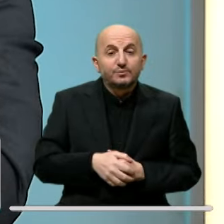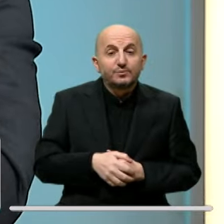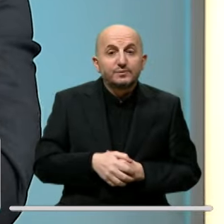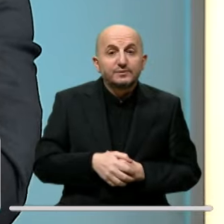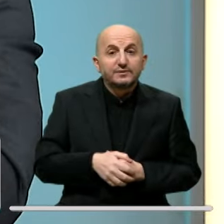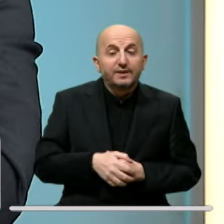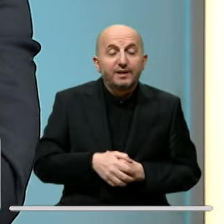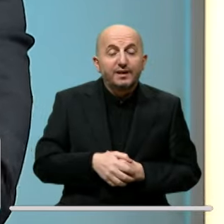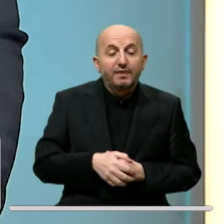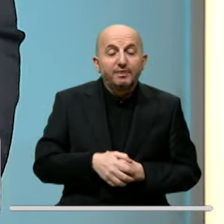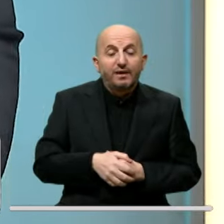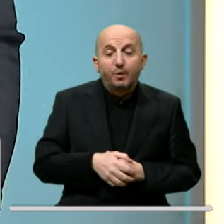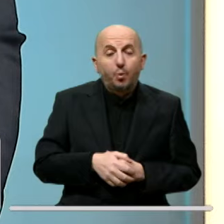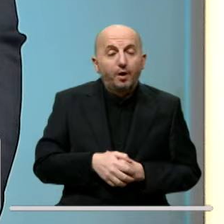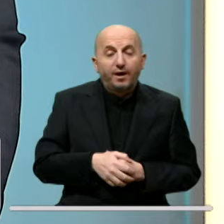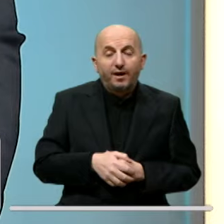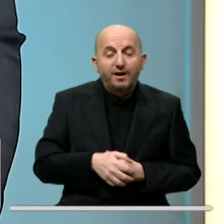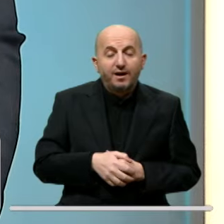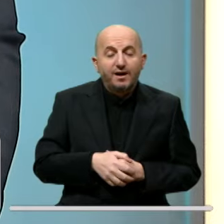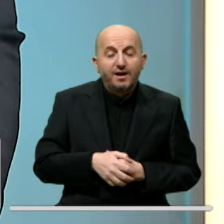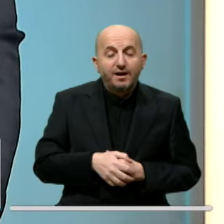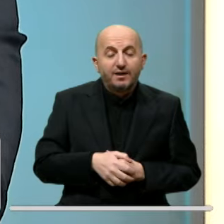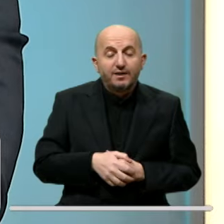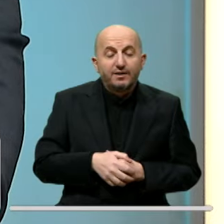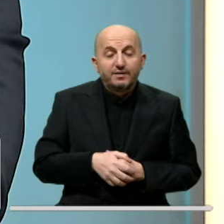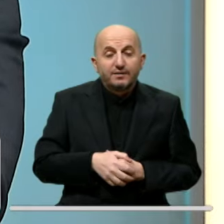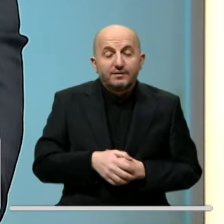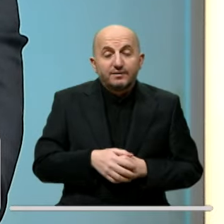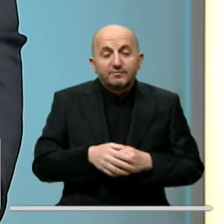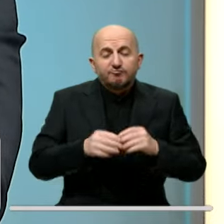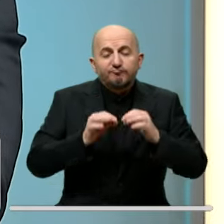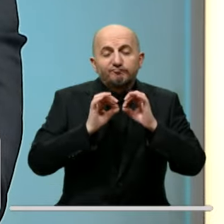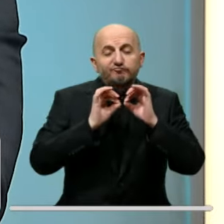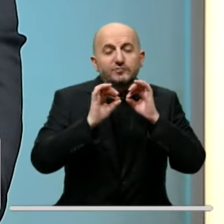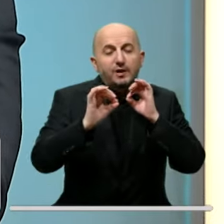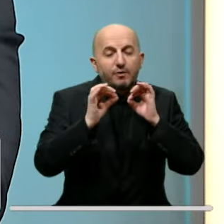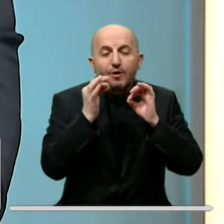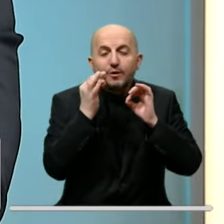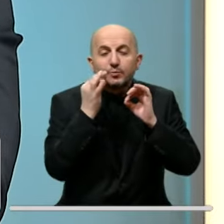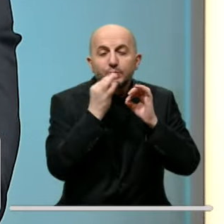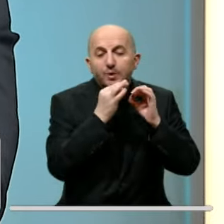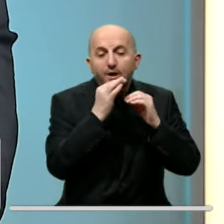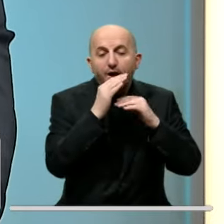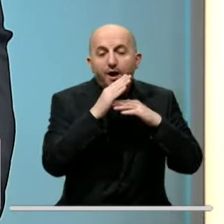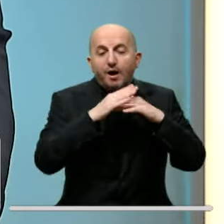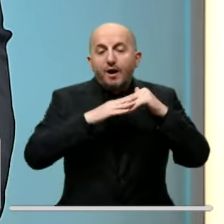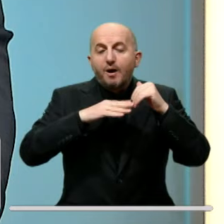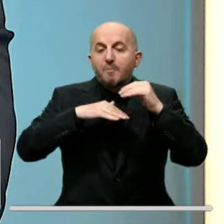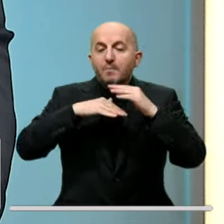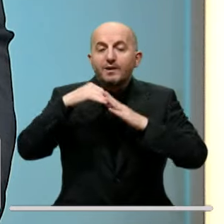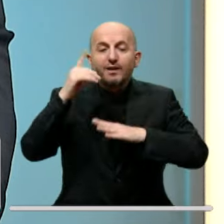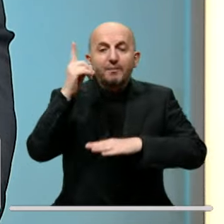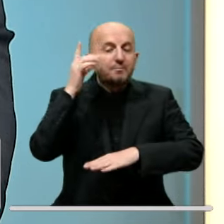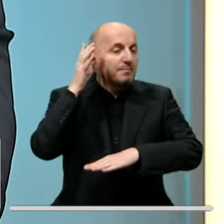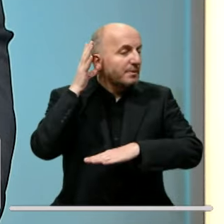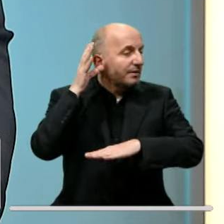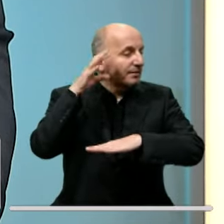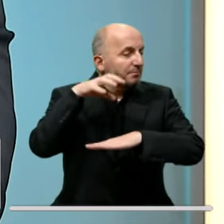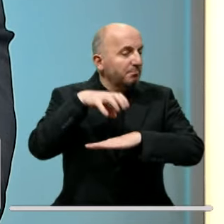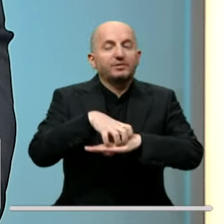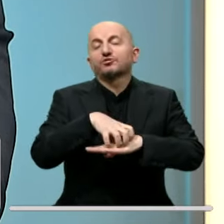Lemescidun ussise ale takva. Yani takva üzere yapılan, tesis edilen bir mescit.